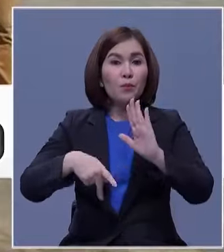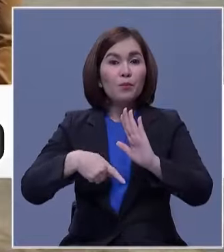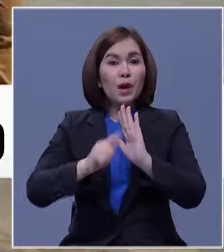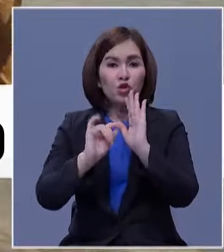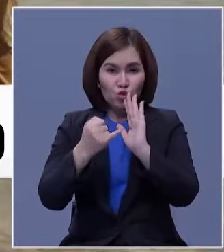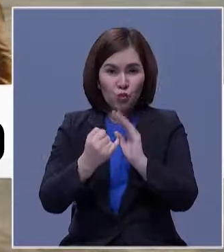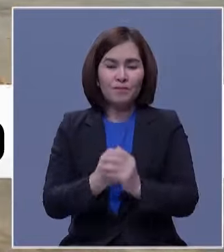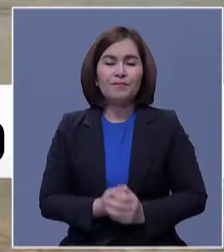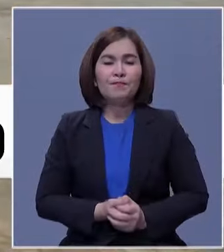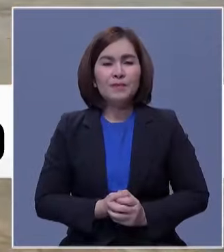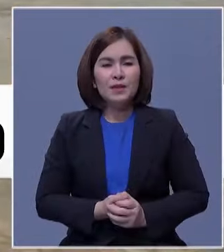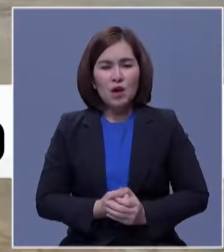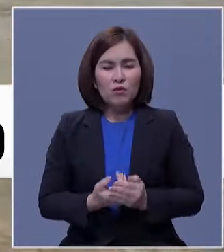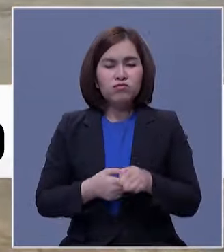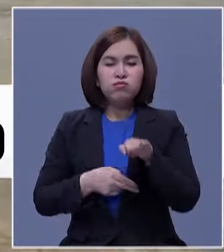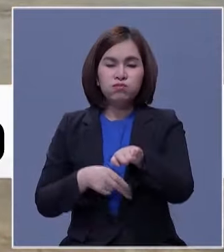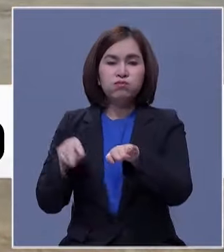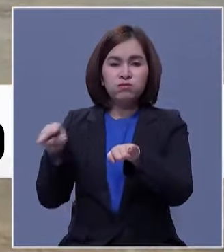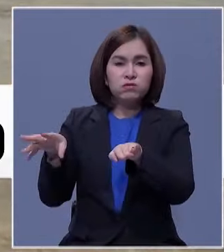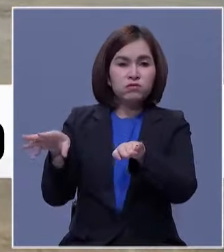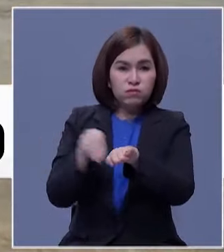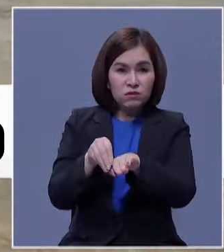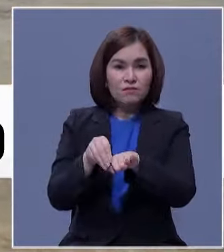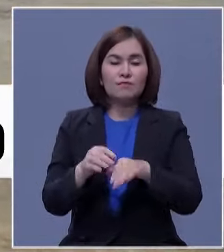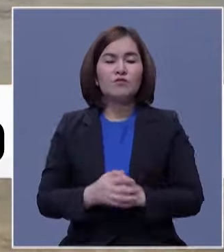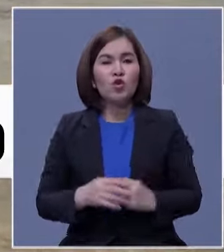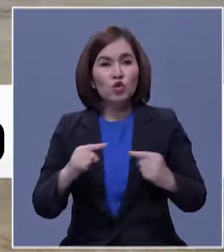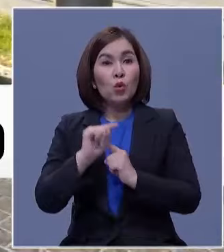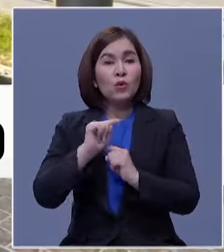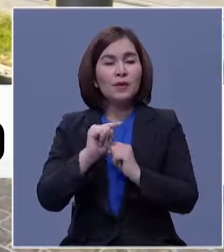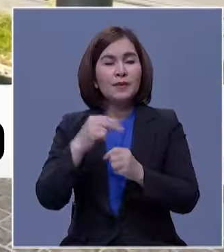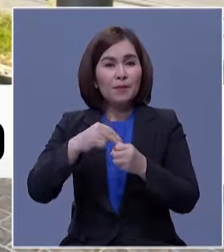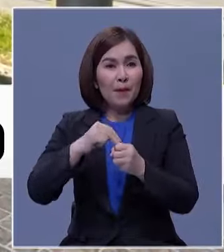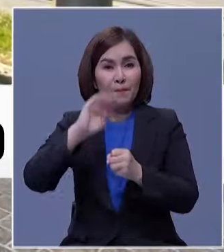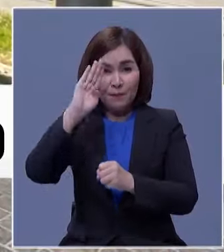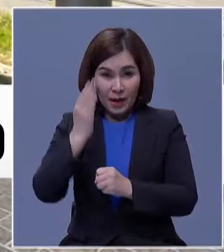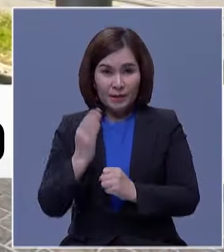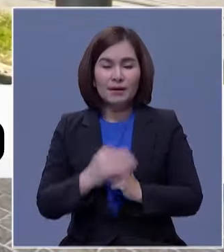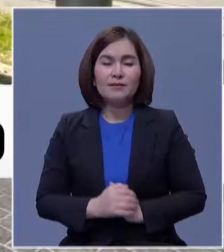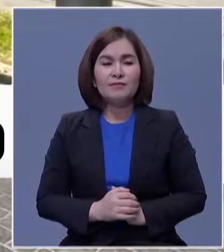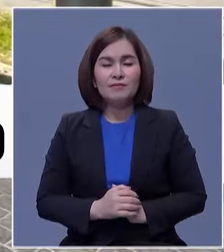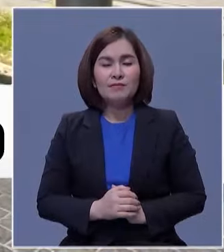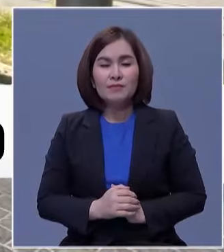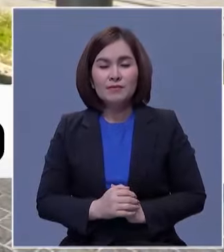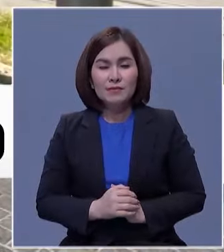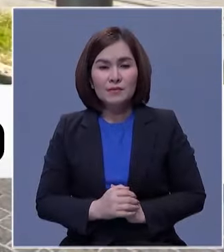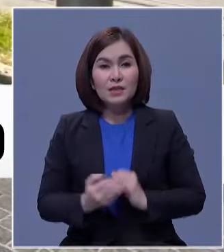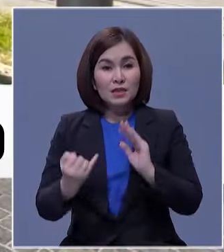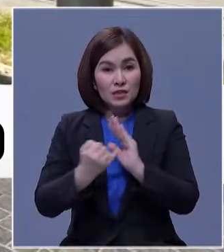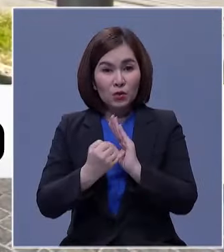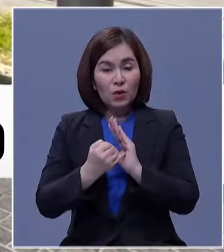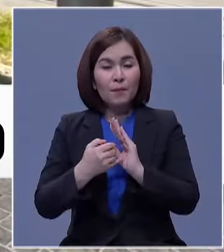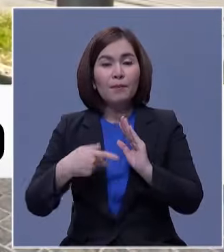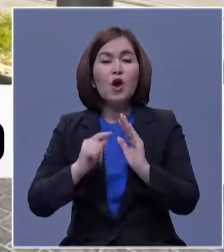ที่สถานีชาร์จรถไฟฟ้าภายในปั๊มน้ำมันคิงคองบางจากนะครับตั้งอยู่ที่ริมถนนเพชรเกษมจังหวัดประจบพีรี